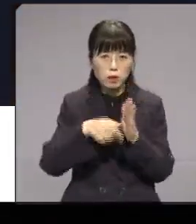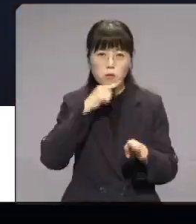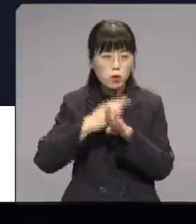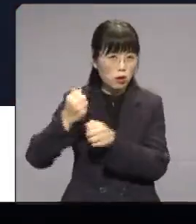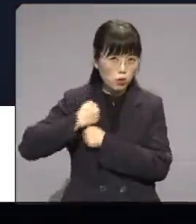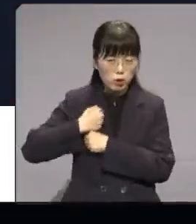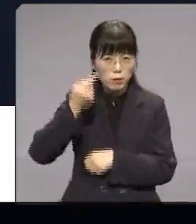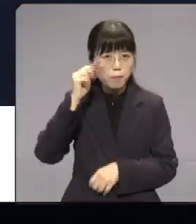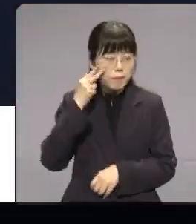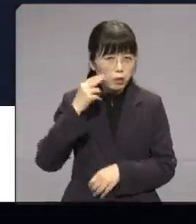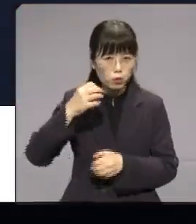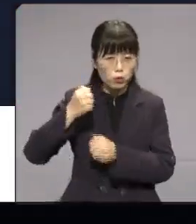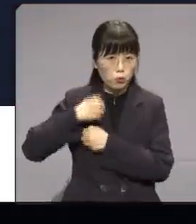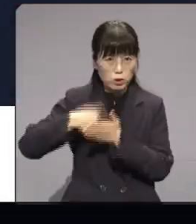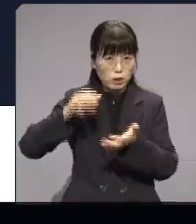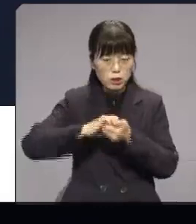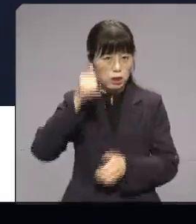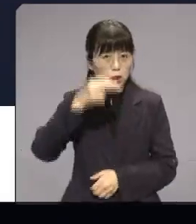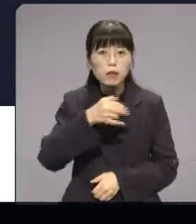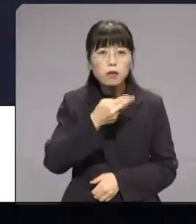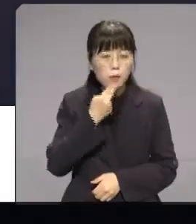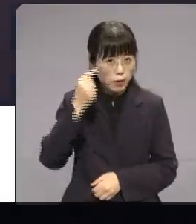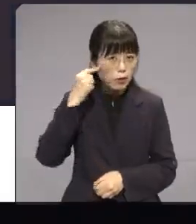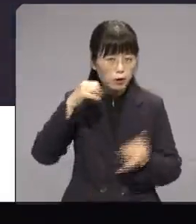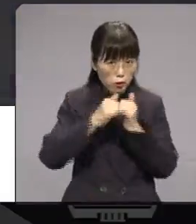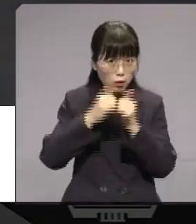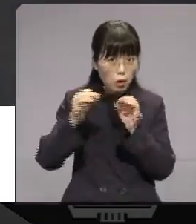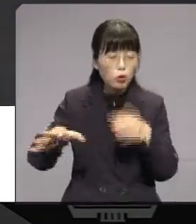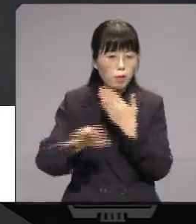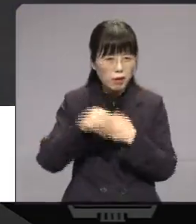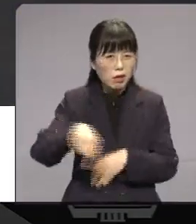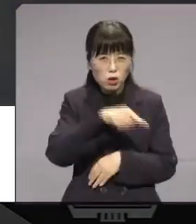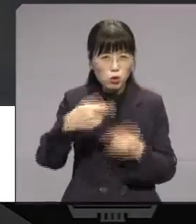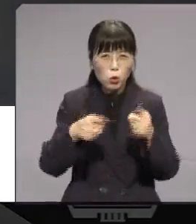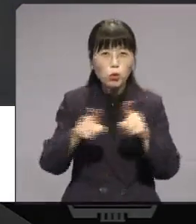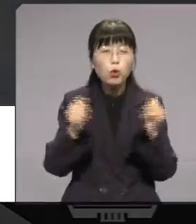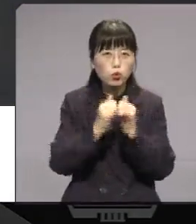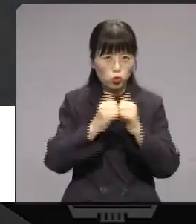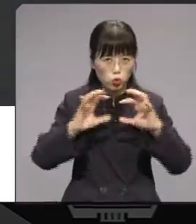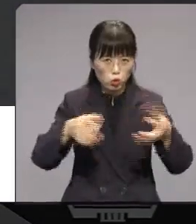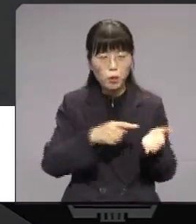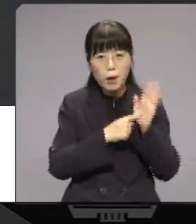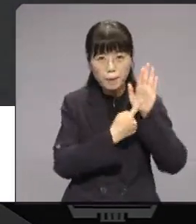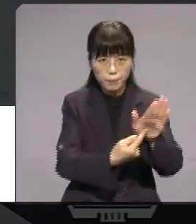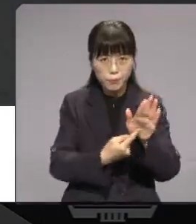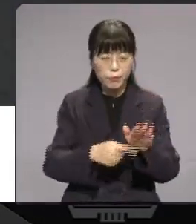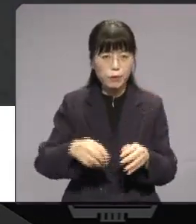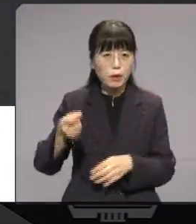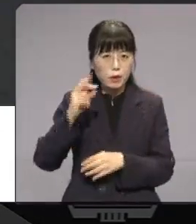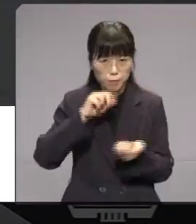북한군에 대한 미국 무기 제한 여부 질문에 전선에 투입되면 그들도 공동교전국이라며 이같이 말했습니다.